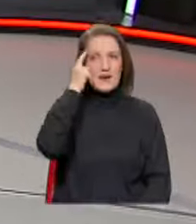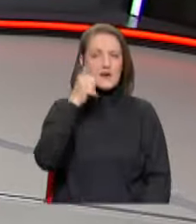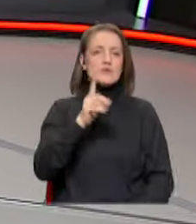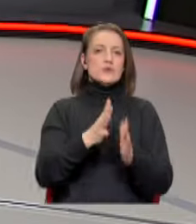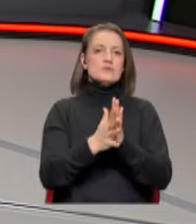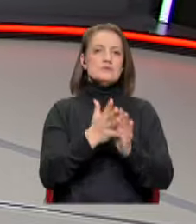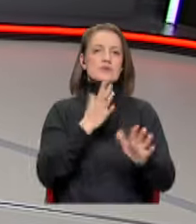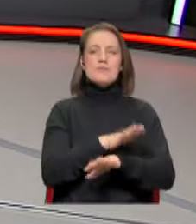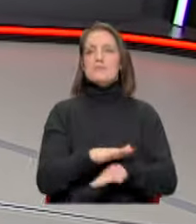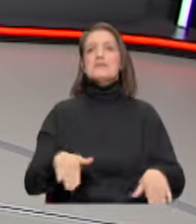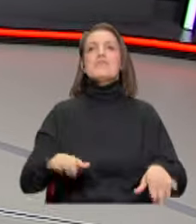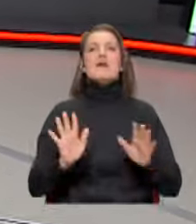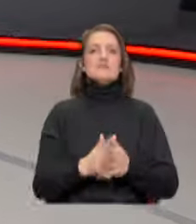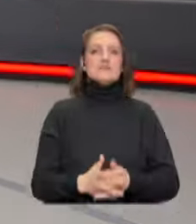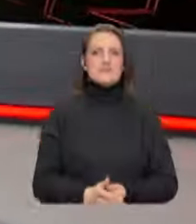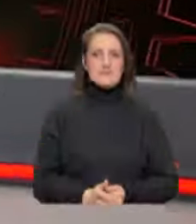kuyruklar